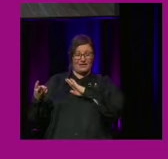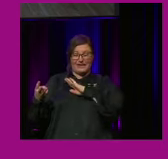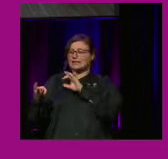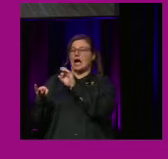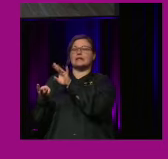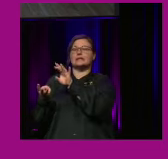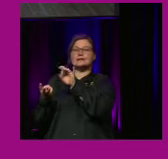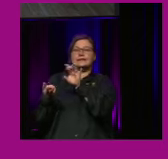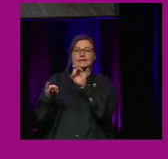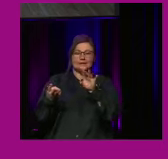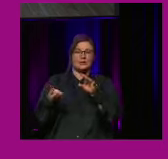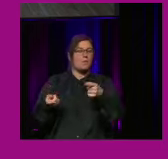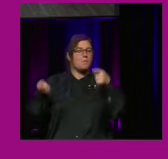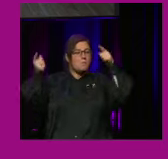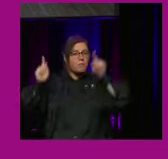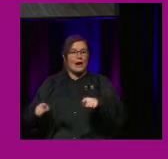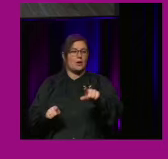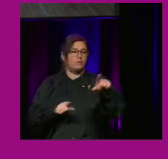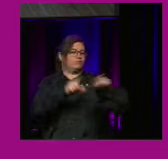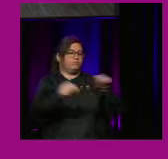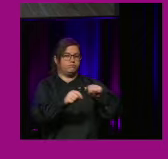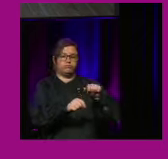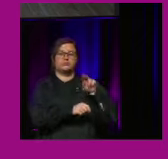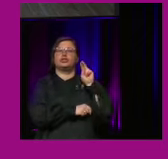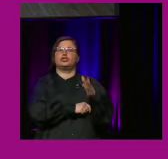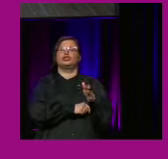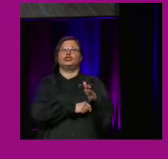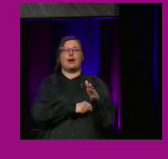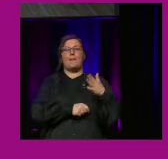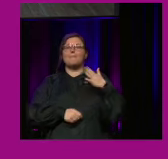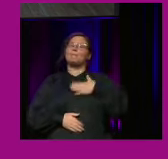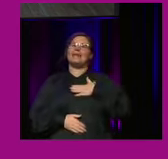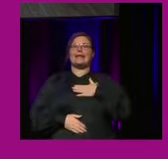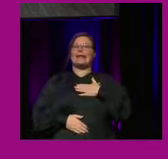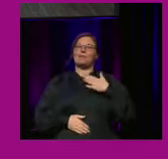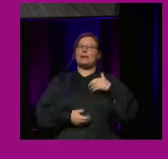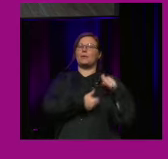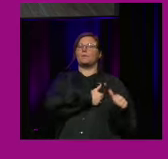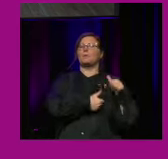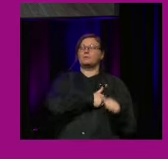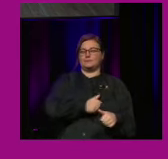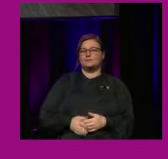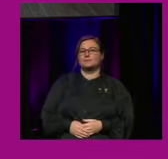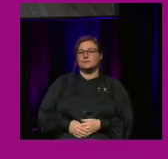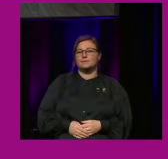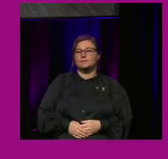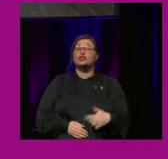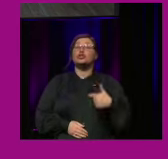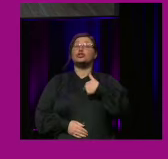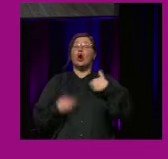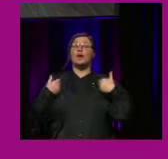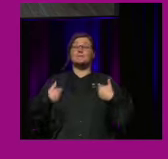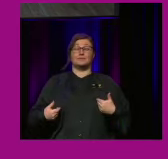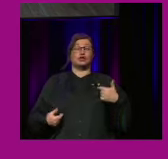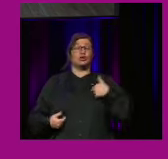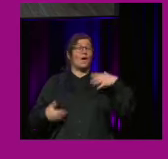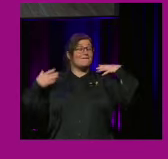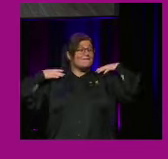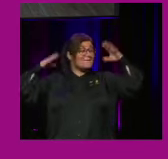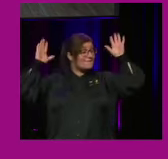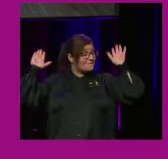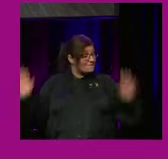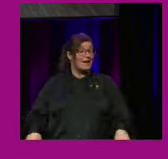så tillsätter man omedelbart efter sitt tillträde sitt folk på de här platserna. Och jag skulle inte vilja bo i det här